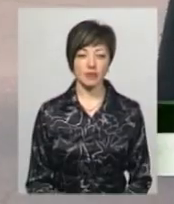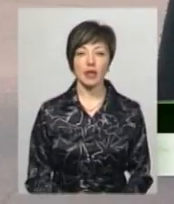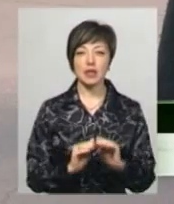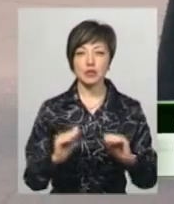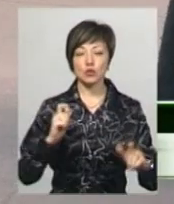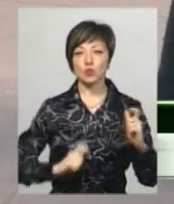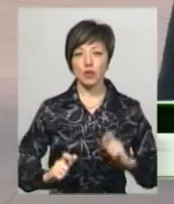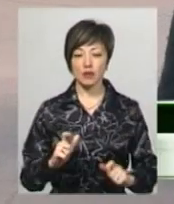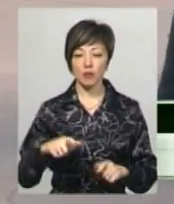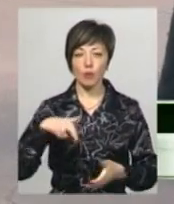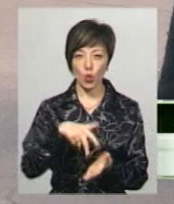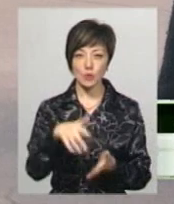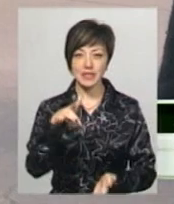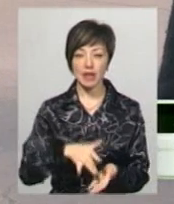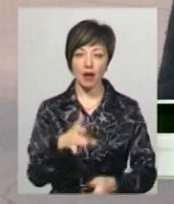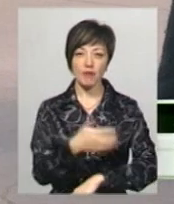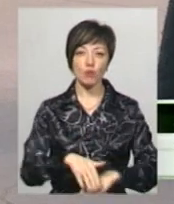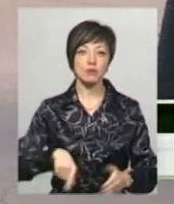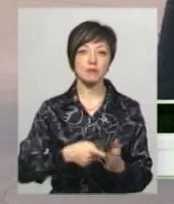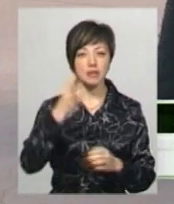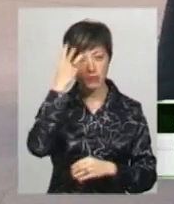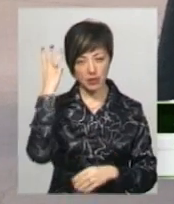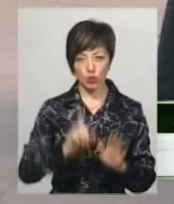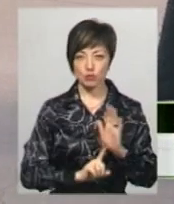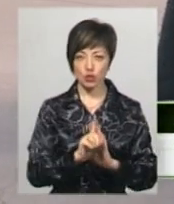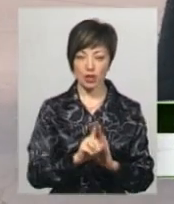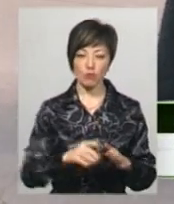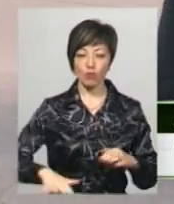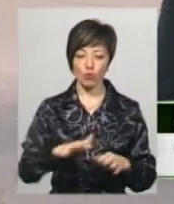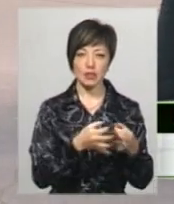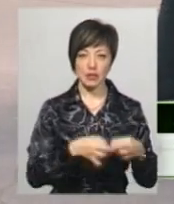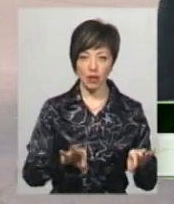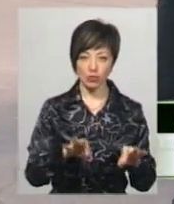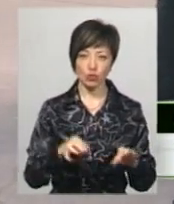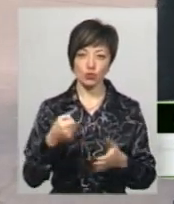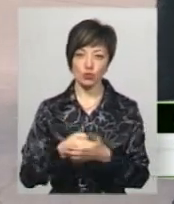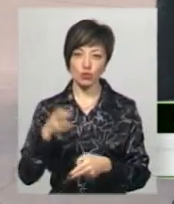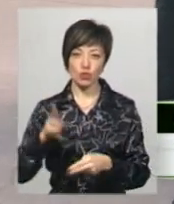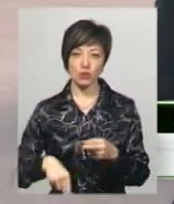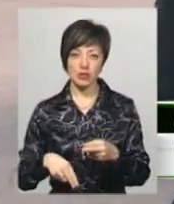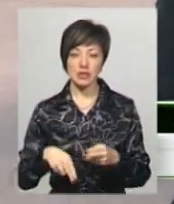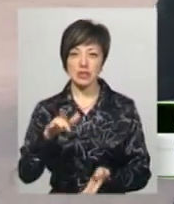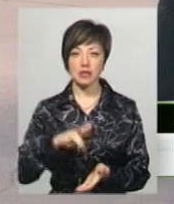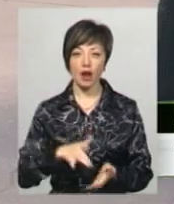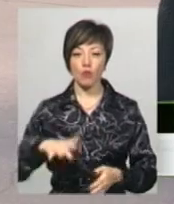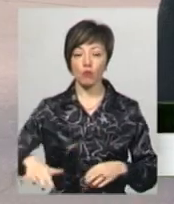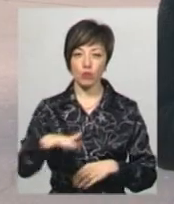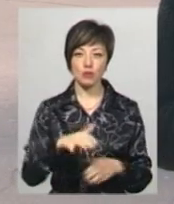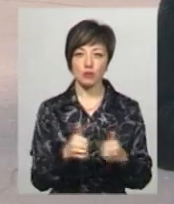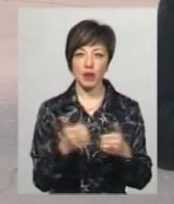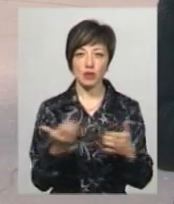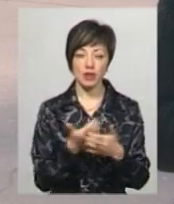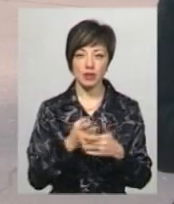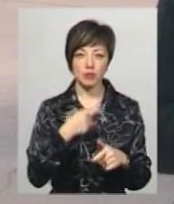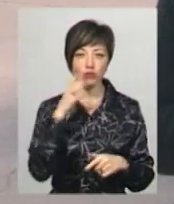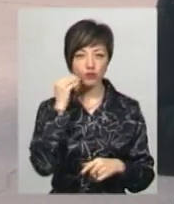Школярі та студенти пройдуться центральними вулицями міста Хмельницького, розпочинаючи від площі Майдан Незалежності та закінчуючи центральною площею біля